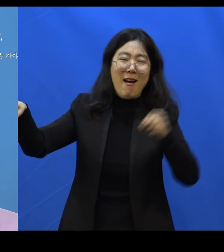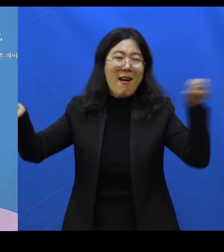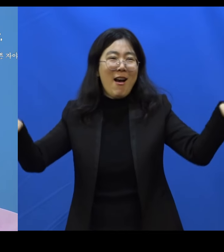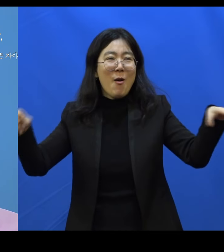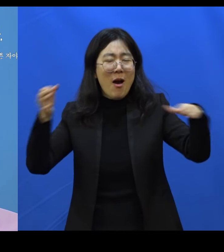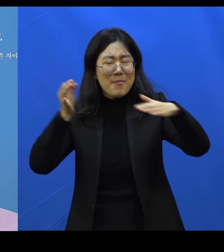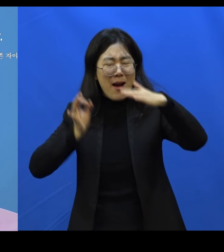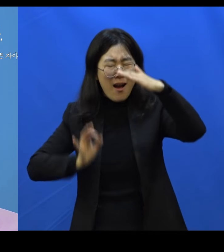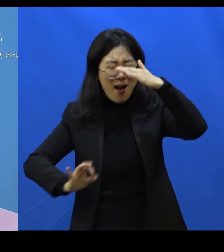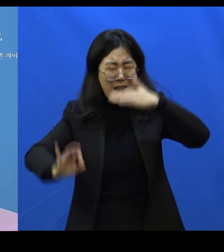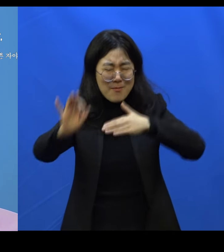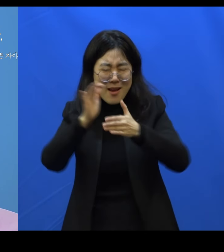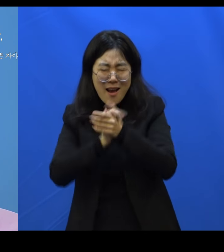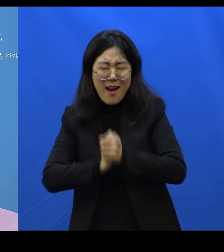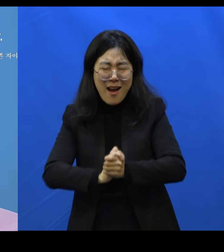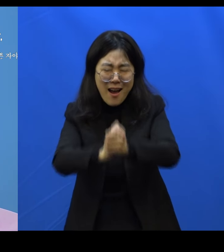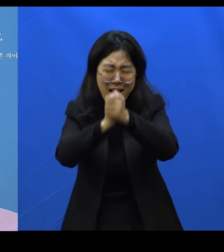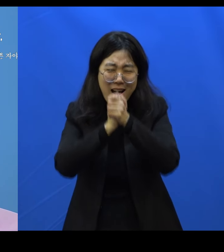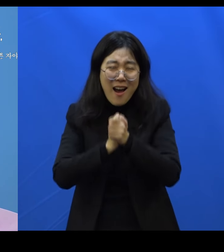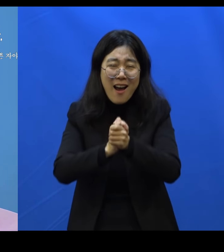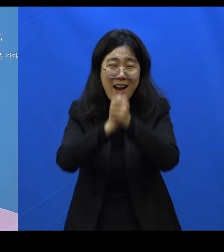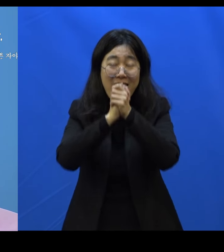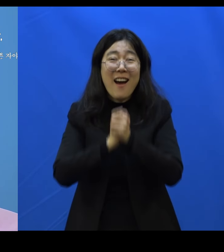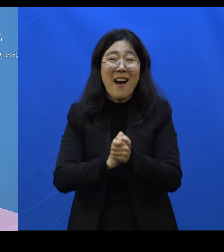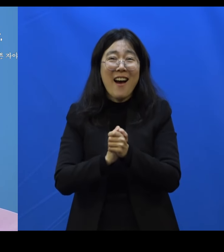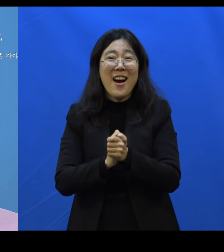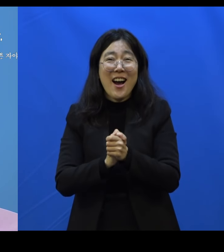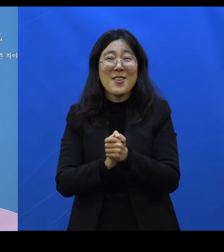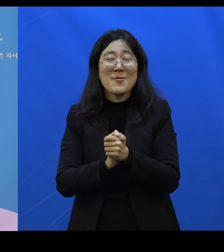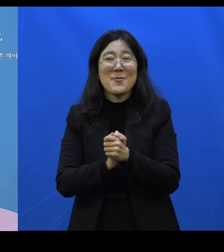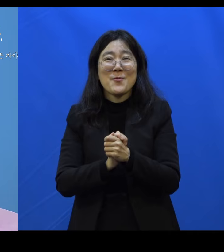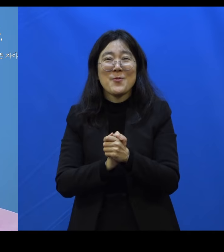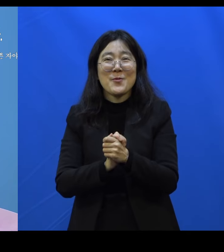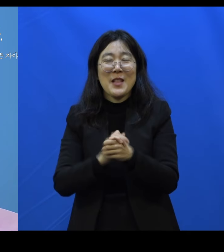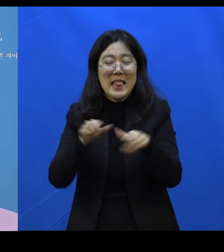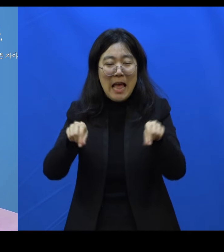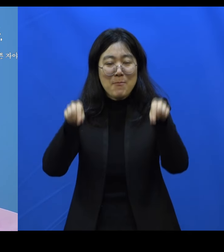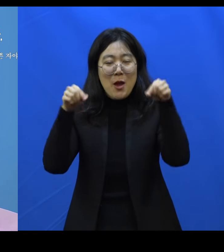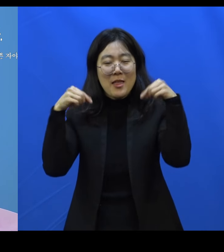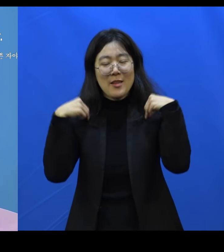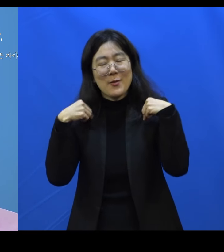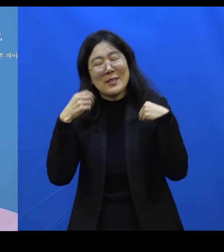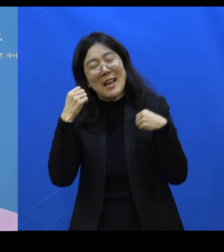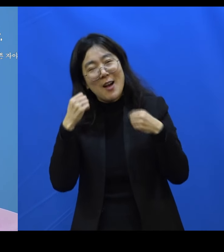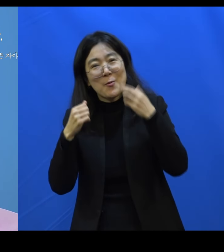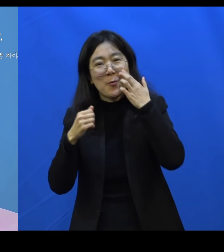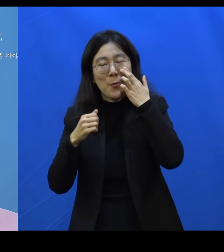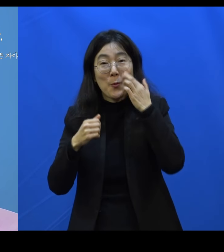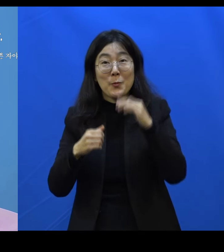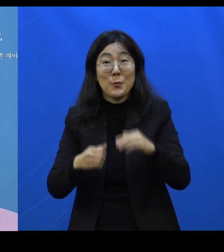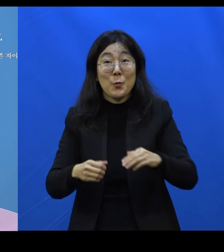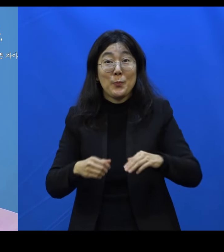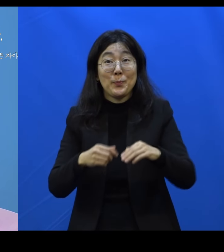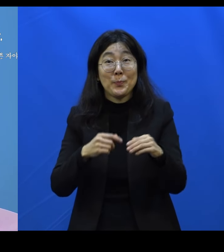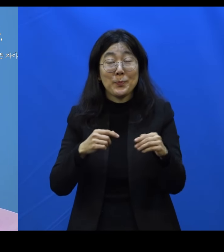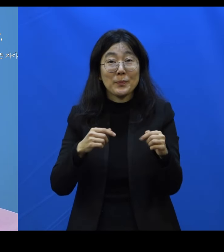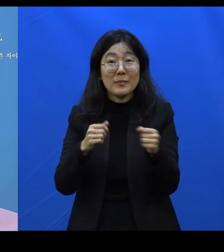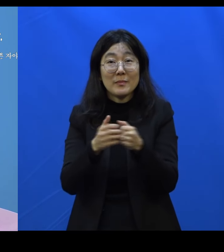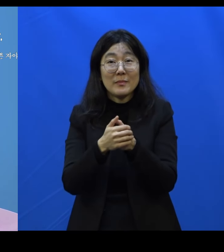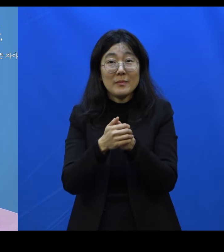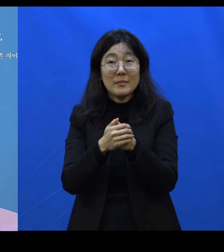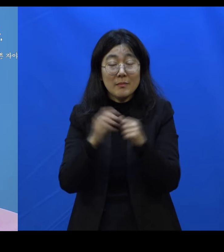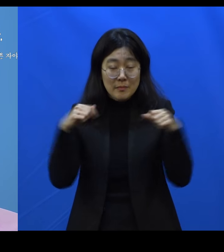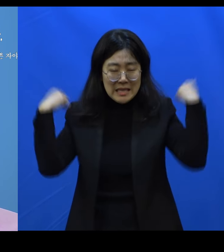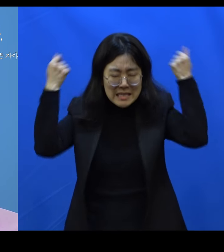밤을 꼬박 새워놓은 철야를 많이 했어요. 이게 담요 하나 들고, 어떤 때는 이슬이 내리기 때문에 이제 담요를